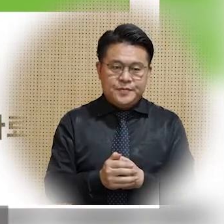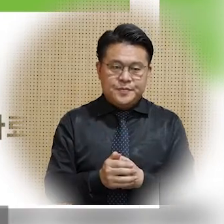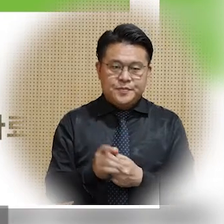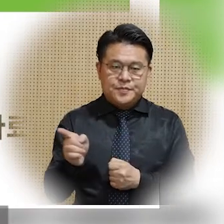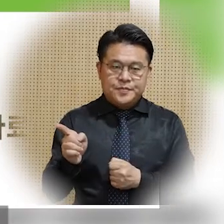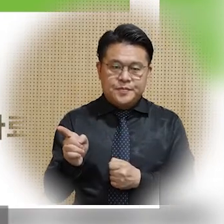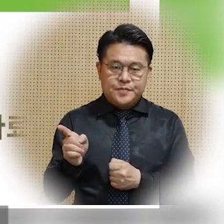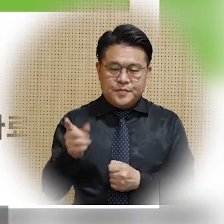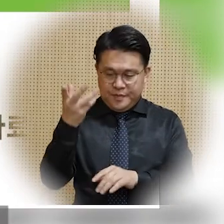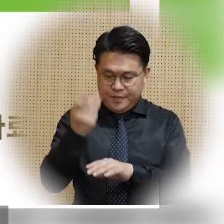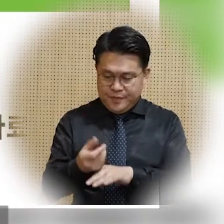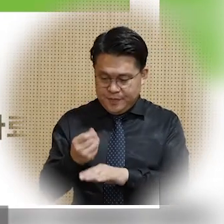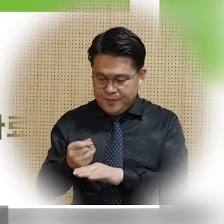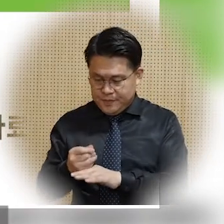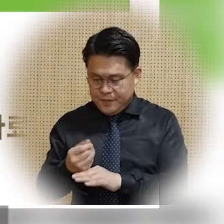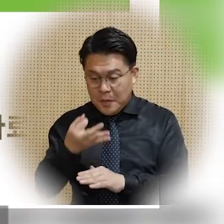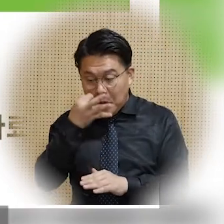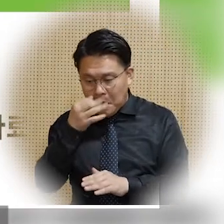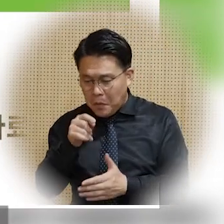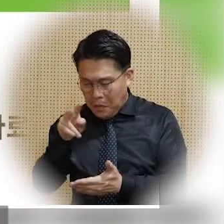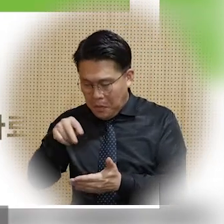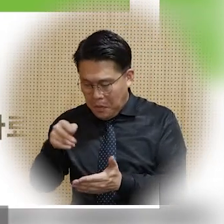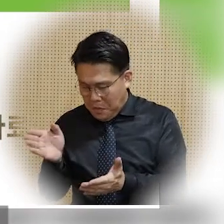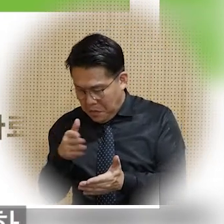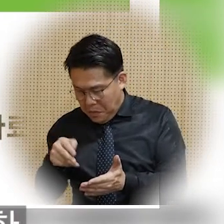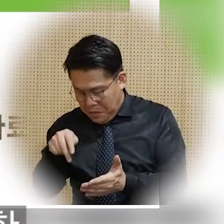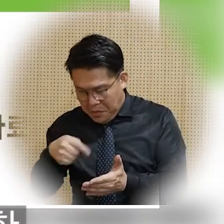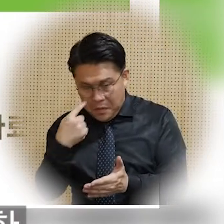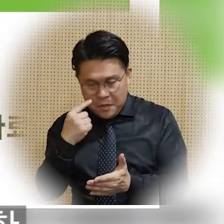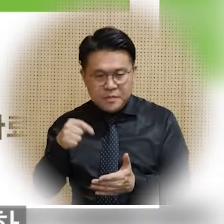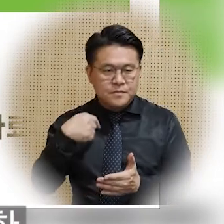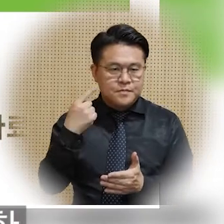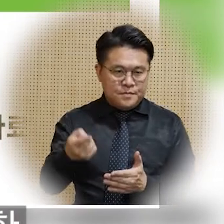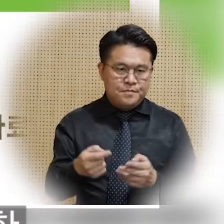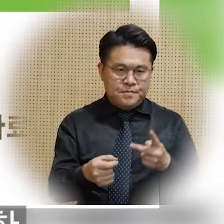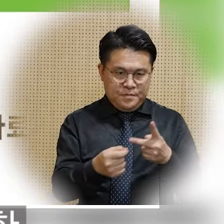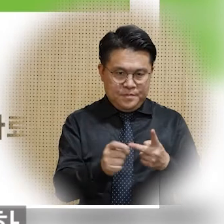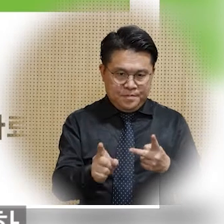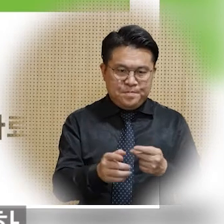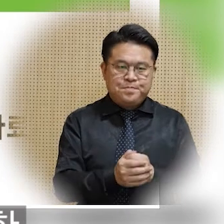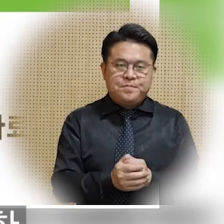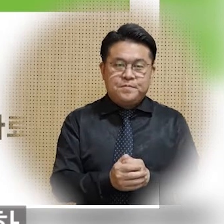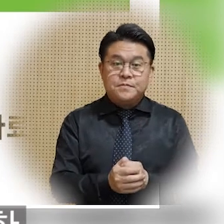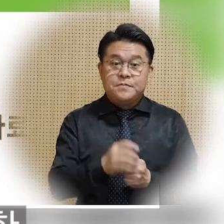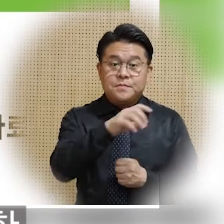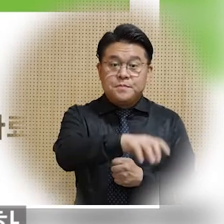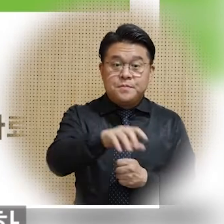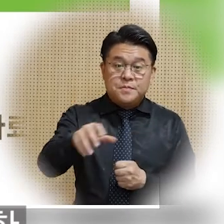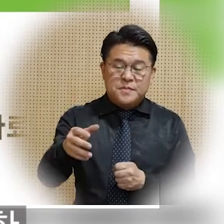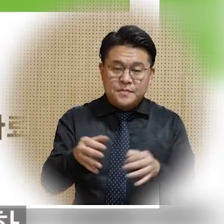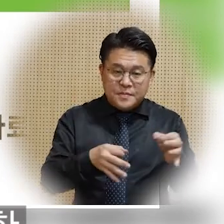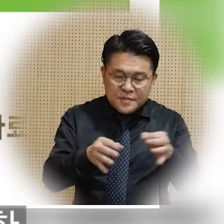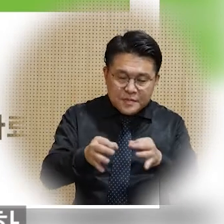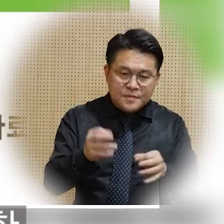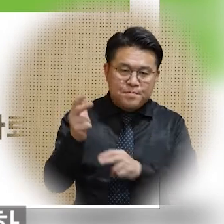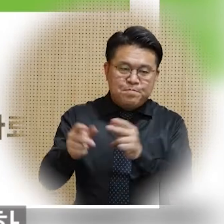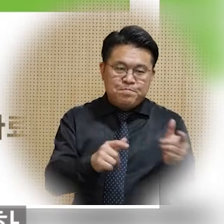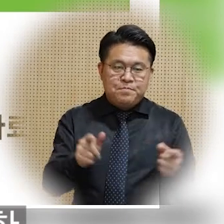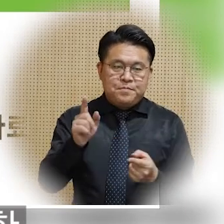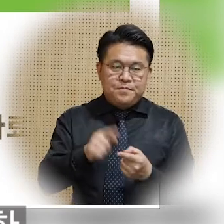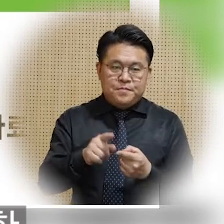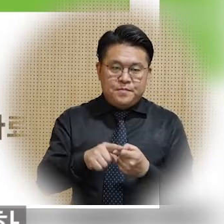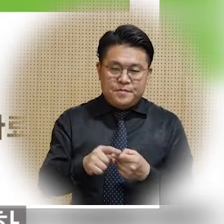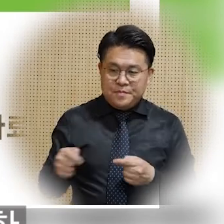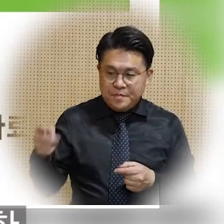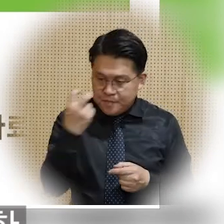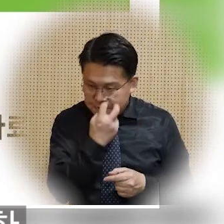그럼 직무 매뉴얼을 한 번씩 다운받아서 살펴보시고 그 다음 단계로 넘어와서 지역의 상업과 산업에 대한